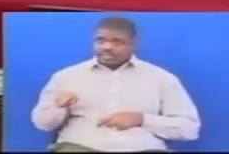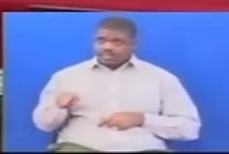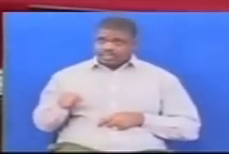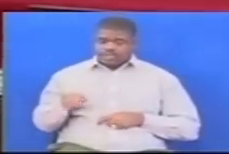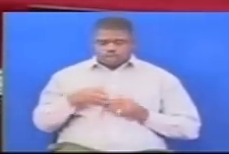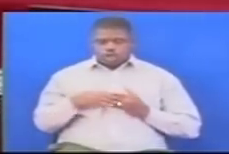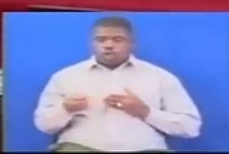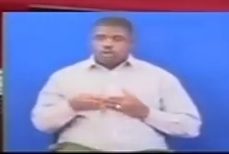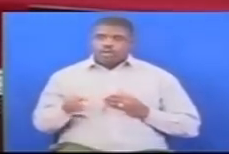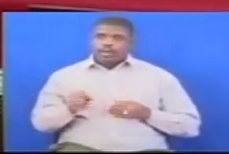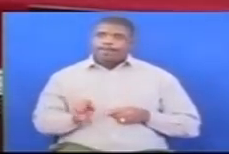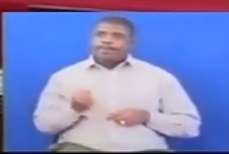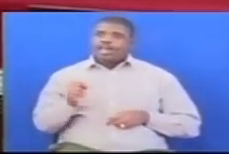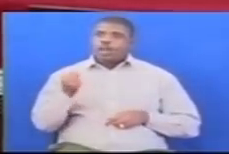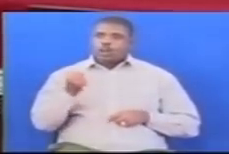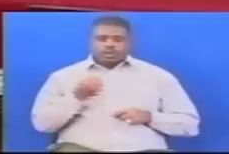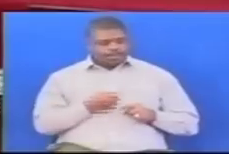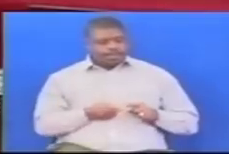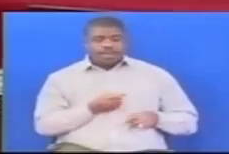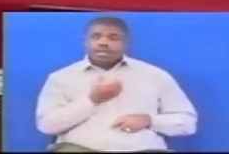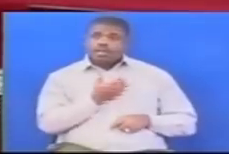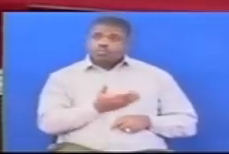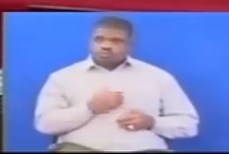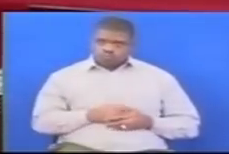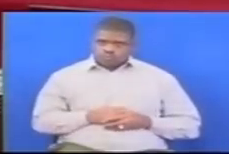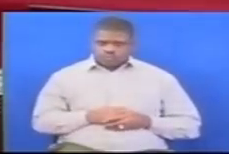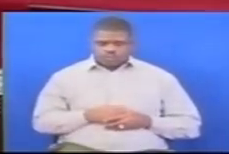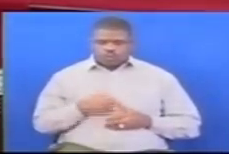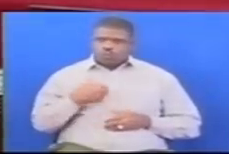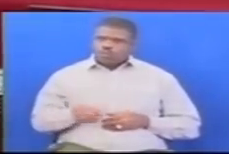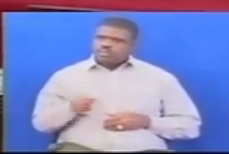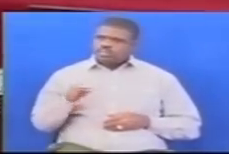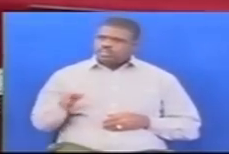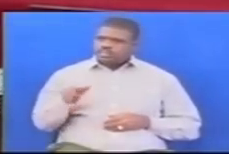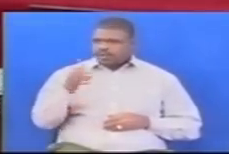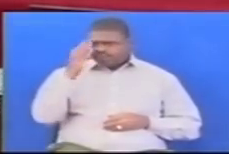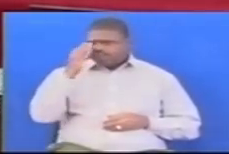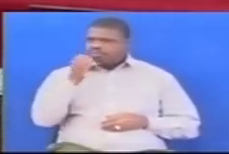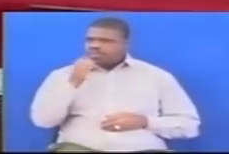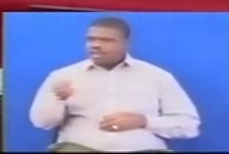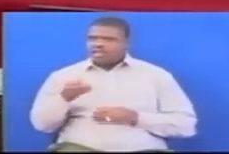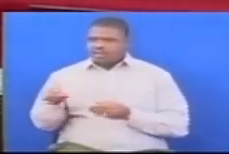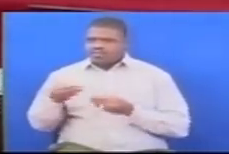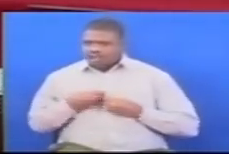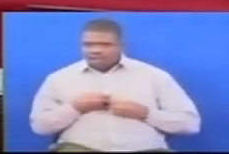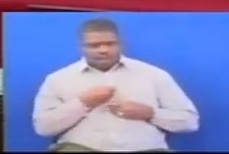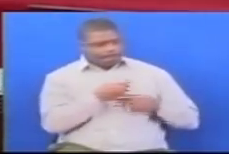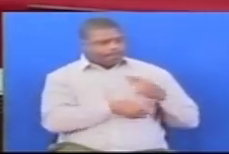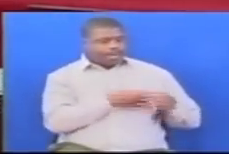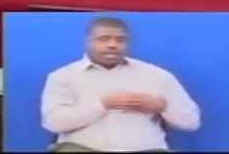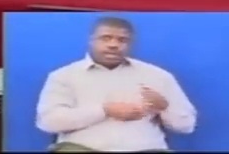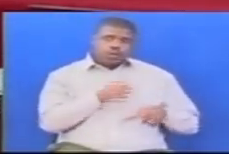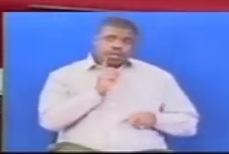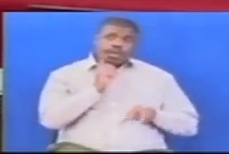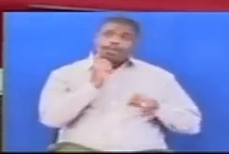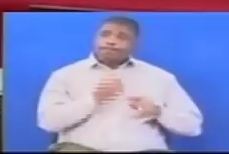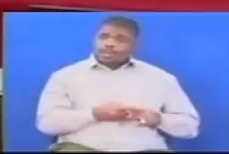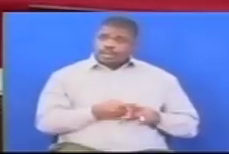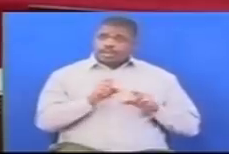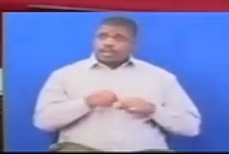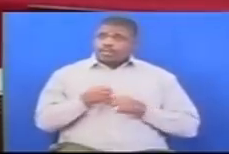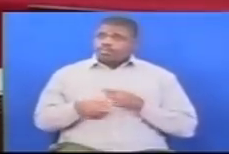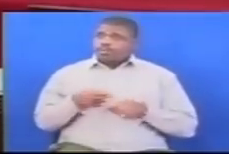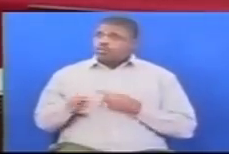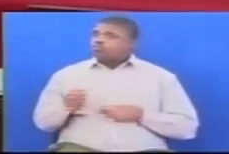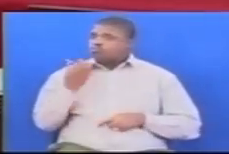dola milioni 500. Najua mheshimiwa waziri unatupa taarifa maendeleo yanavyokwenda kila mara, lakini mradi huu ni